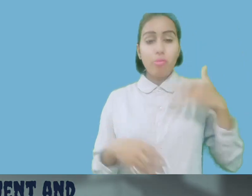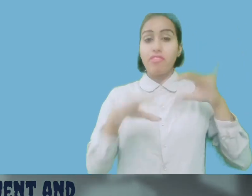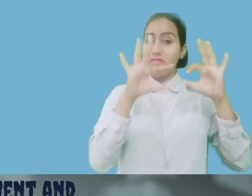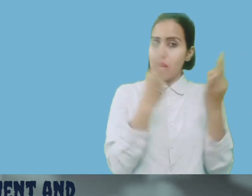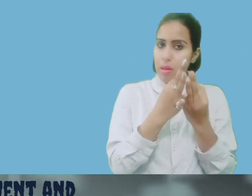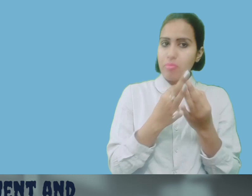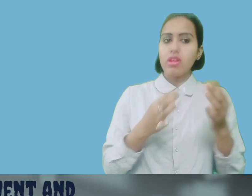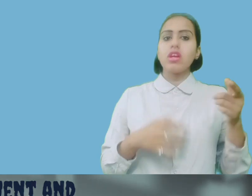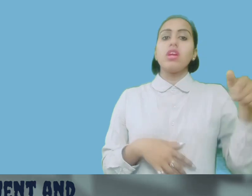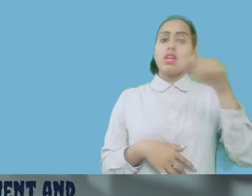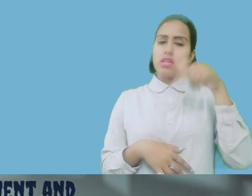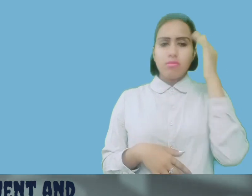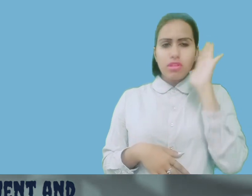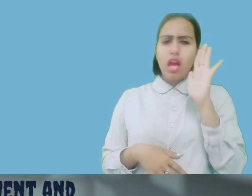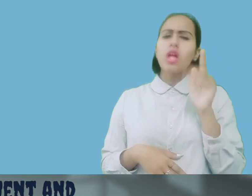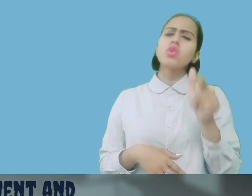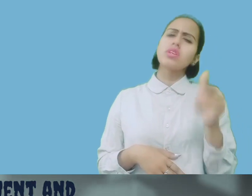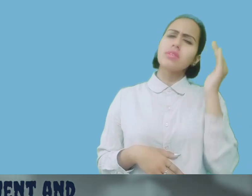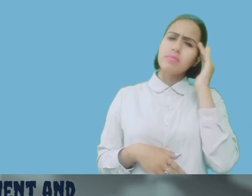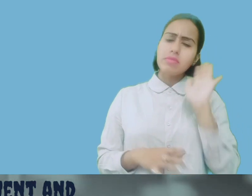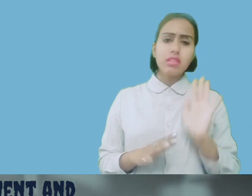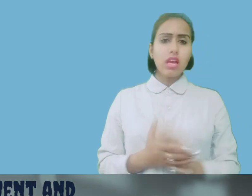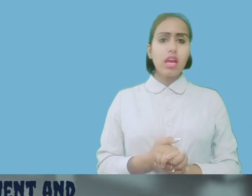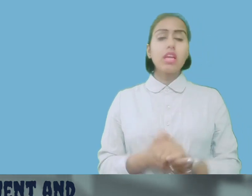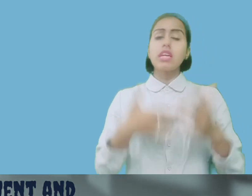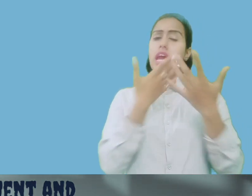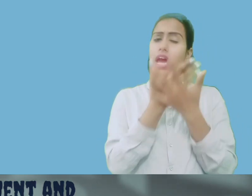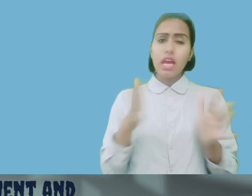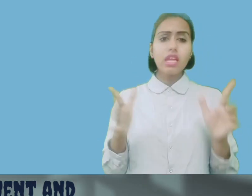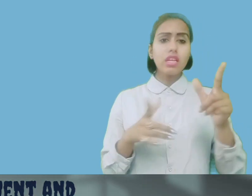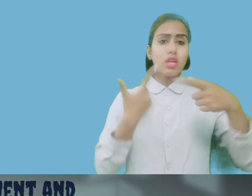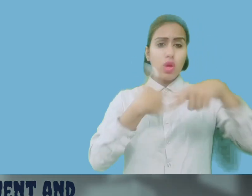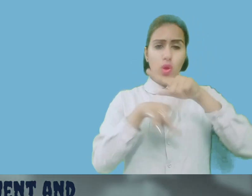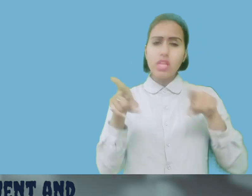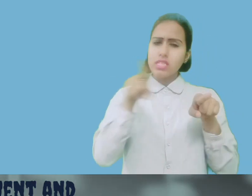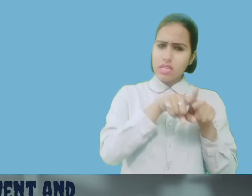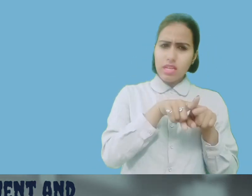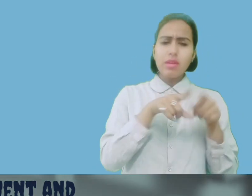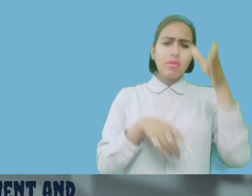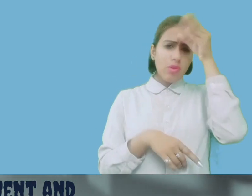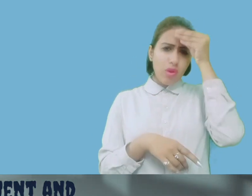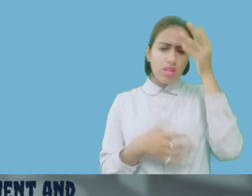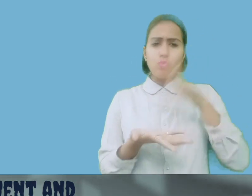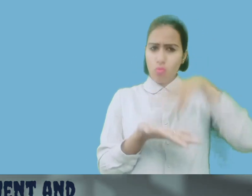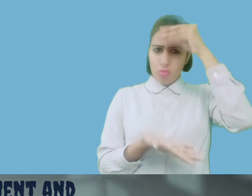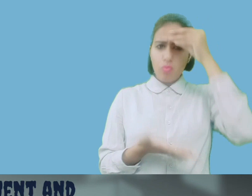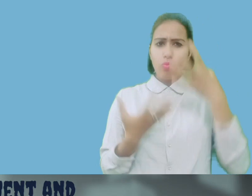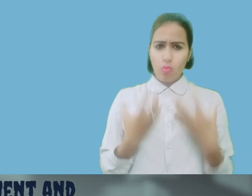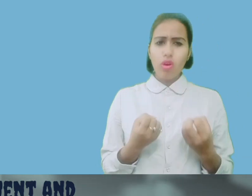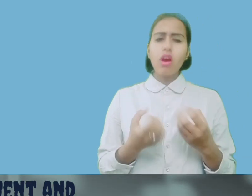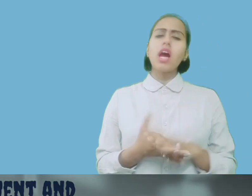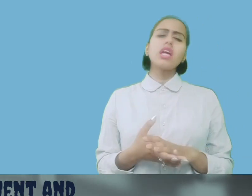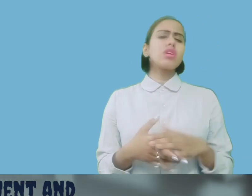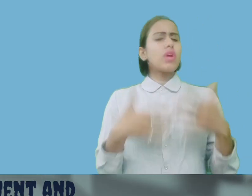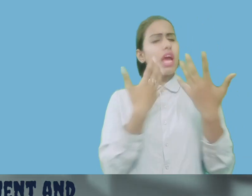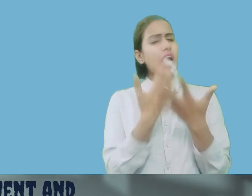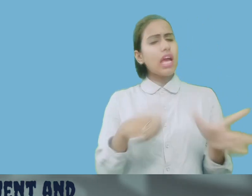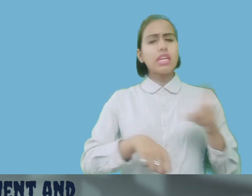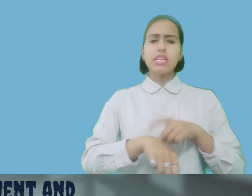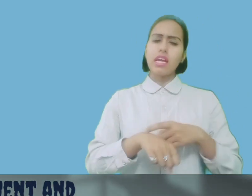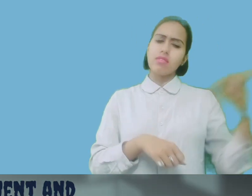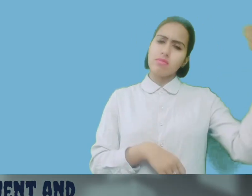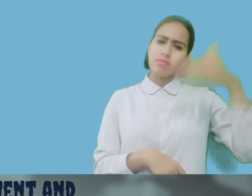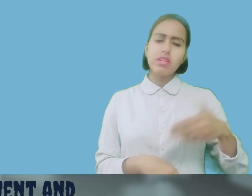ये प्रशिक्षण मिलता है। ऐसे में क्या है, जो बधिर शिक्षक हैं उन्हें भी एक रोज़गार मिल रहा है, आपका एक नज़रिया बदल रहा है कि आप